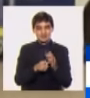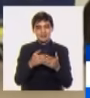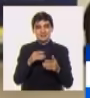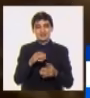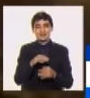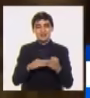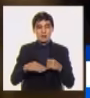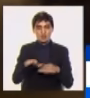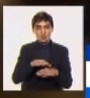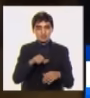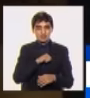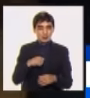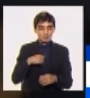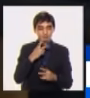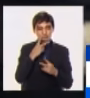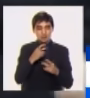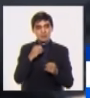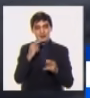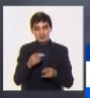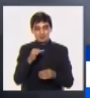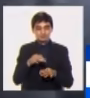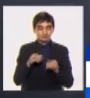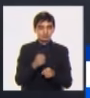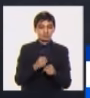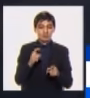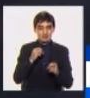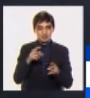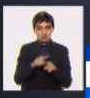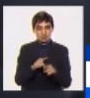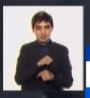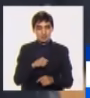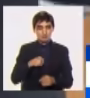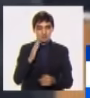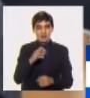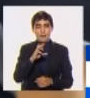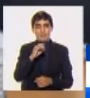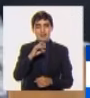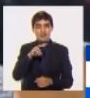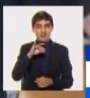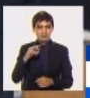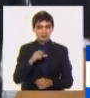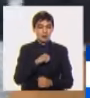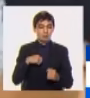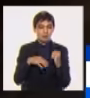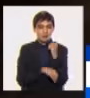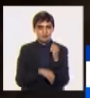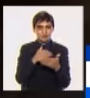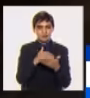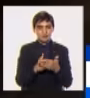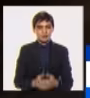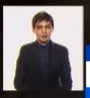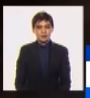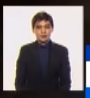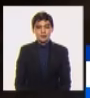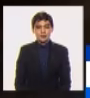земель сам определяет когда и как принимать меры и берлин оказался практически последнем в этом списке крышка